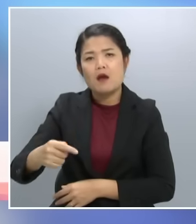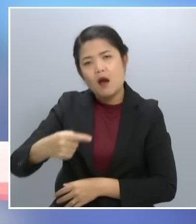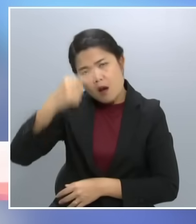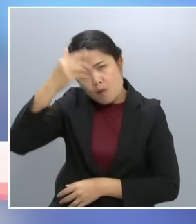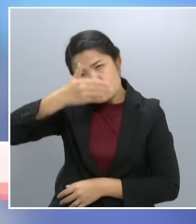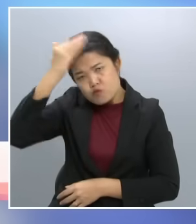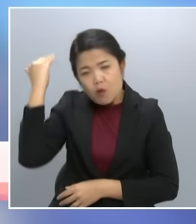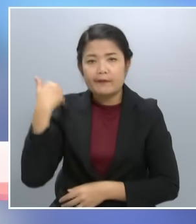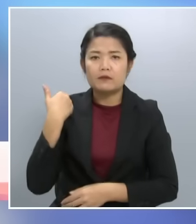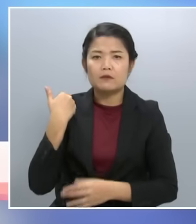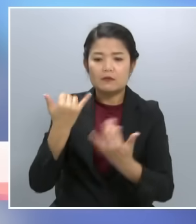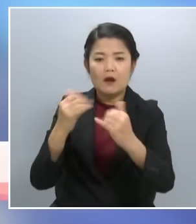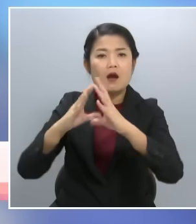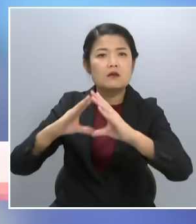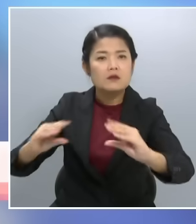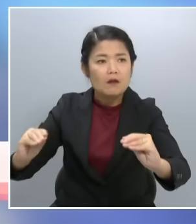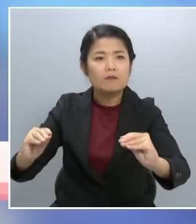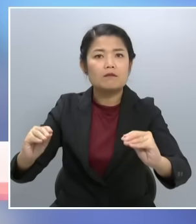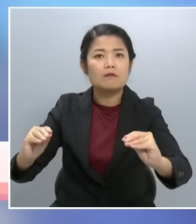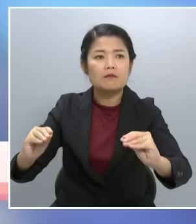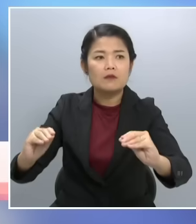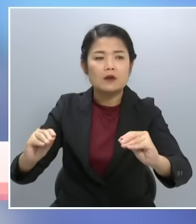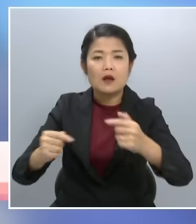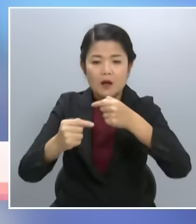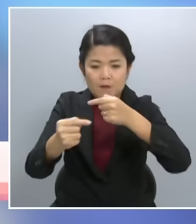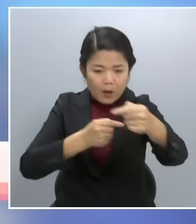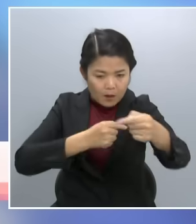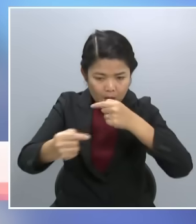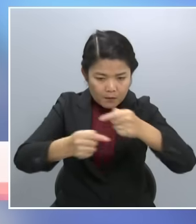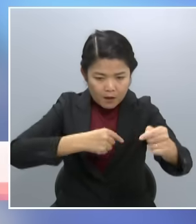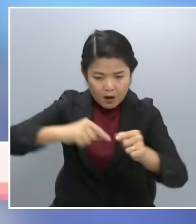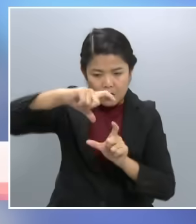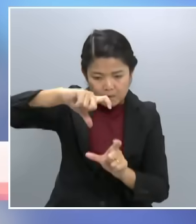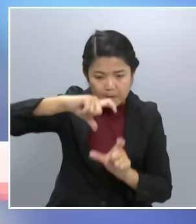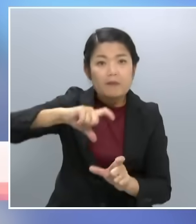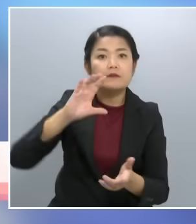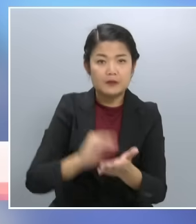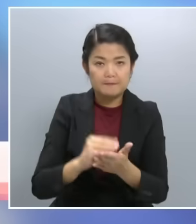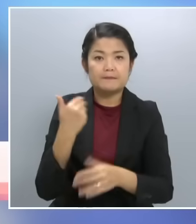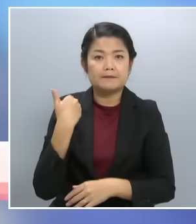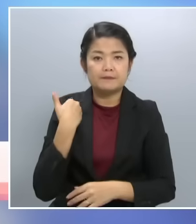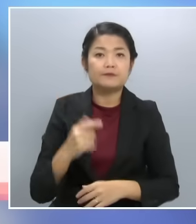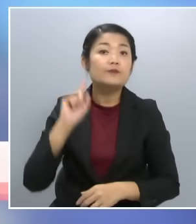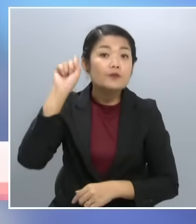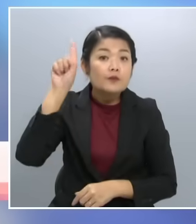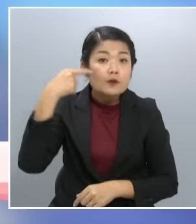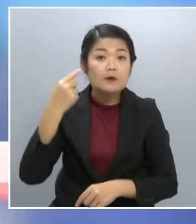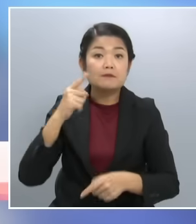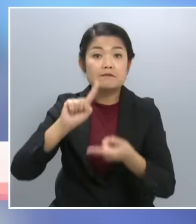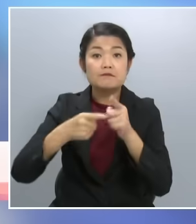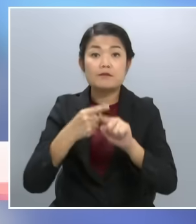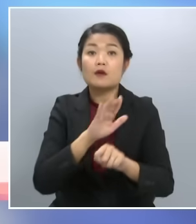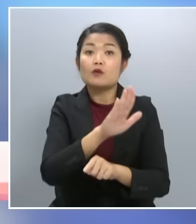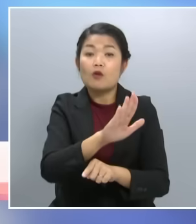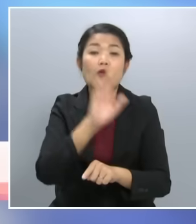หายไปเลยซึ่งเธอเองเนี่ยได้มีการบันทึกบทสนทนากับนายโบ้เอาไว้หมดด้วยด้วยฟังเสียงเดือนเพื่อนของผู้เสียชีวิตนะครับ